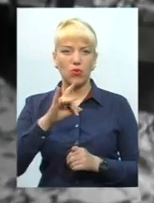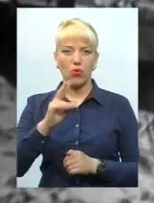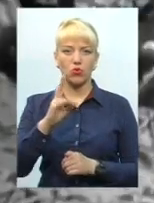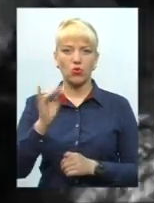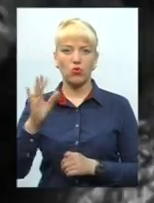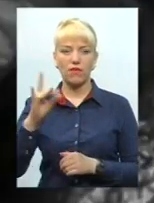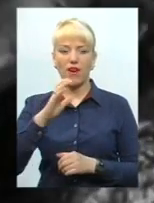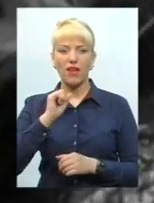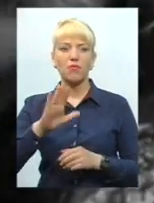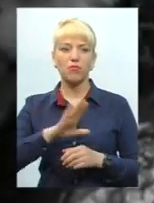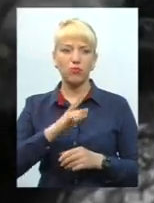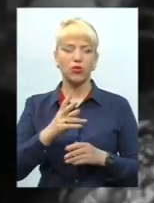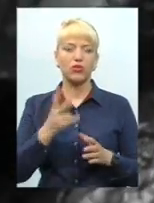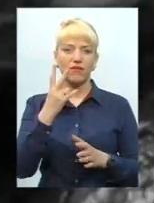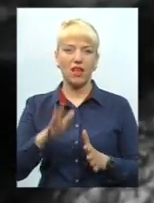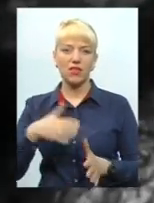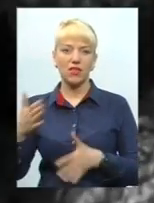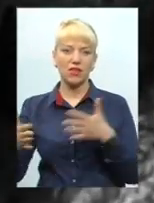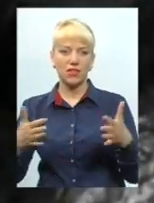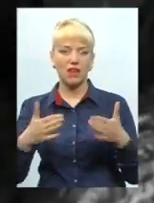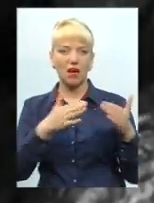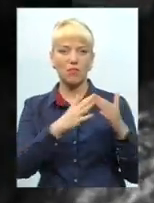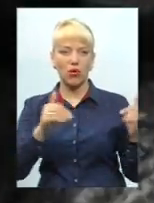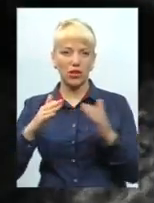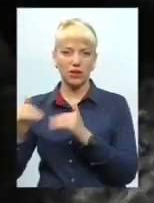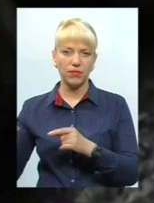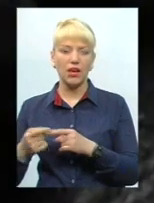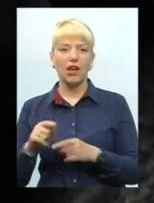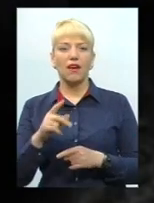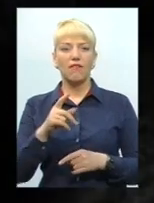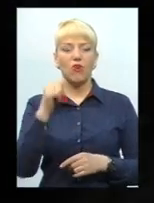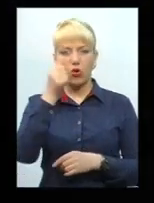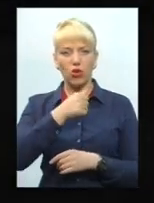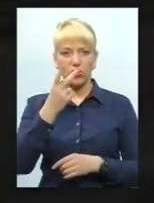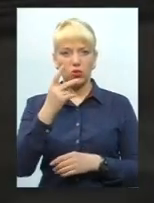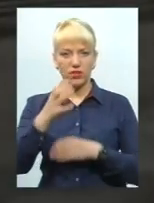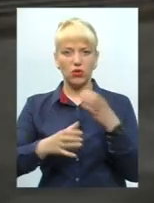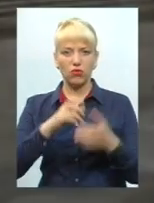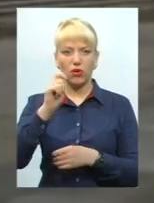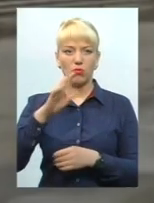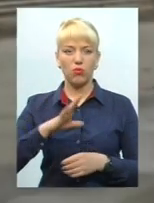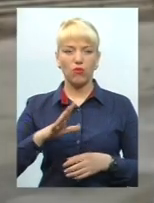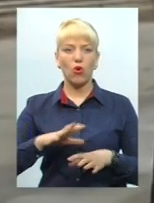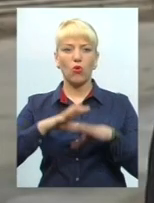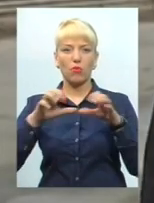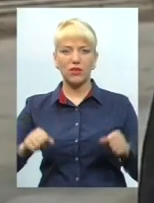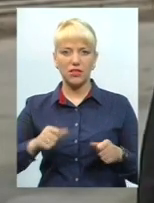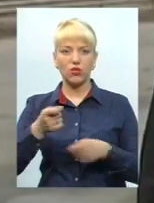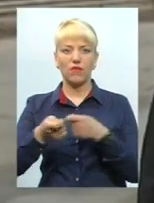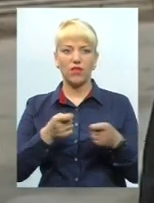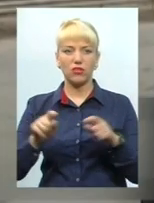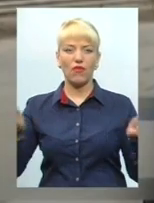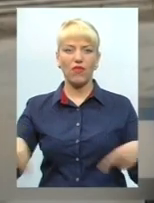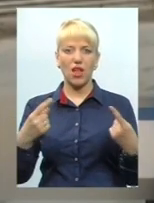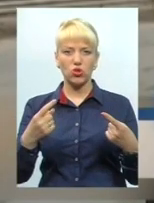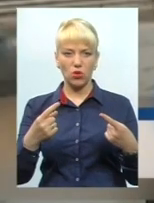було розгорнуто два табори. В роки Другої світової війни був влаштований окупаційною владою